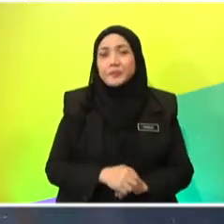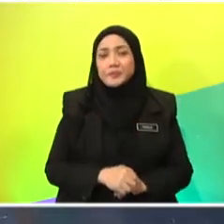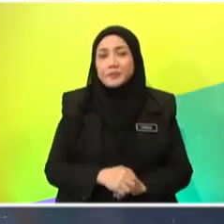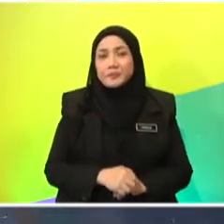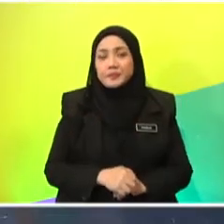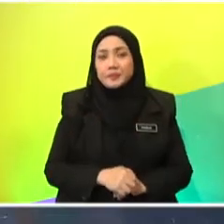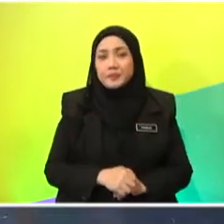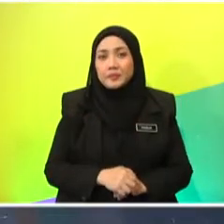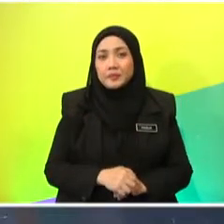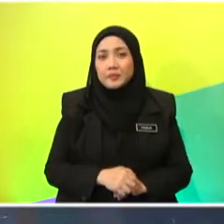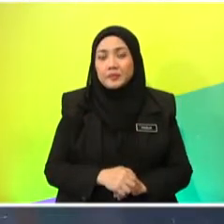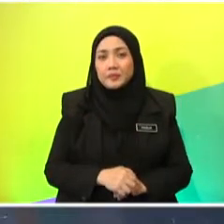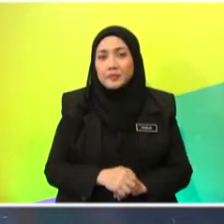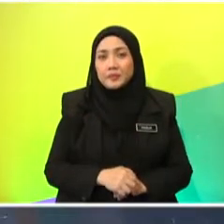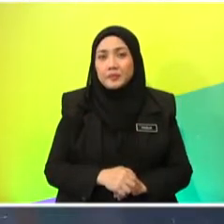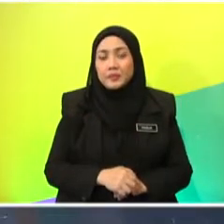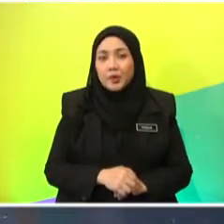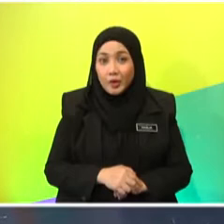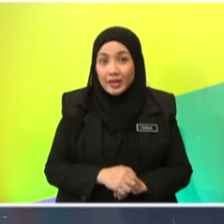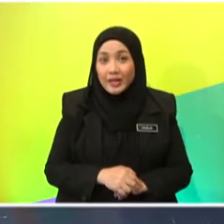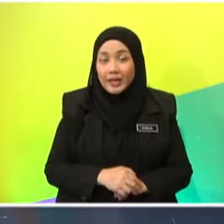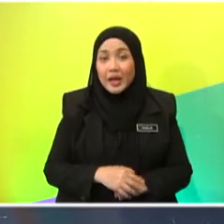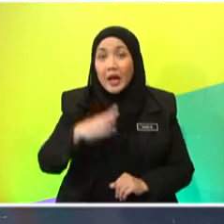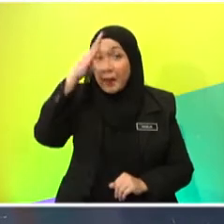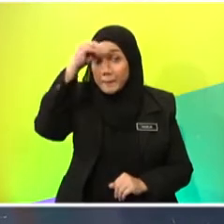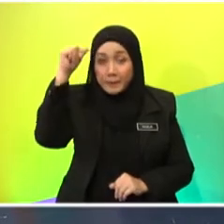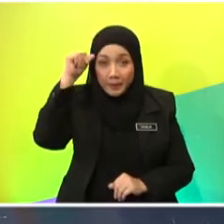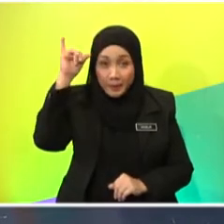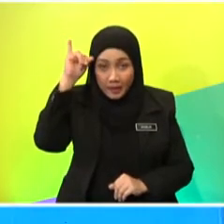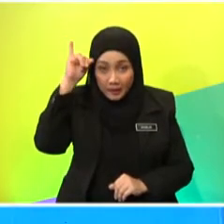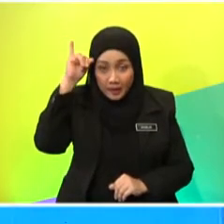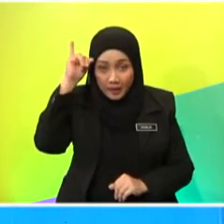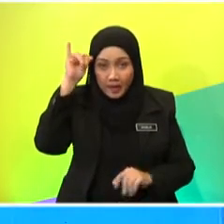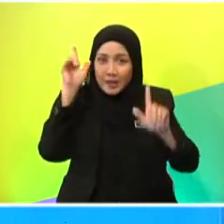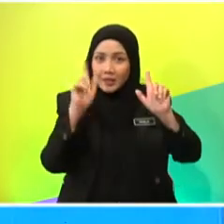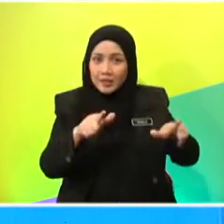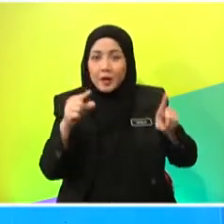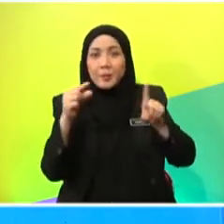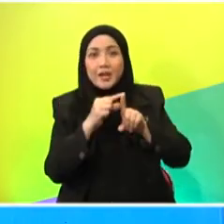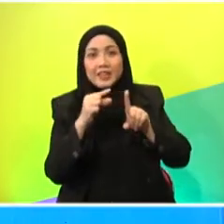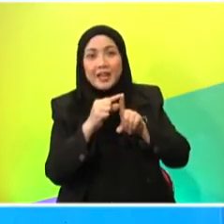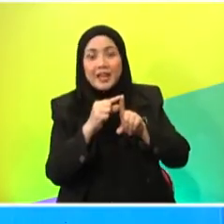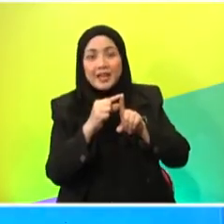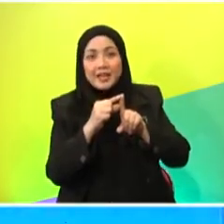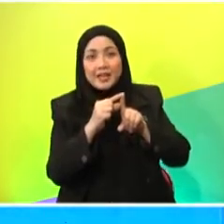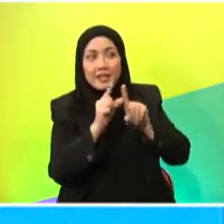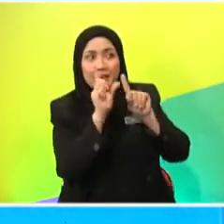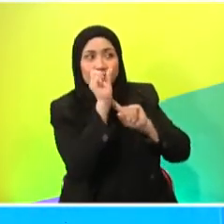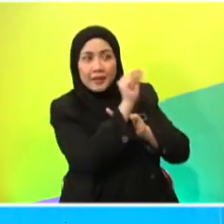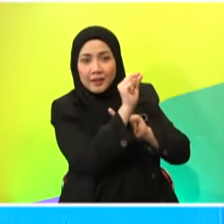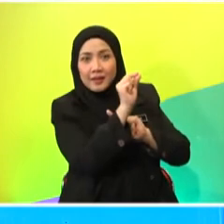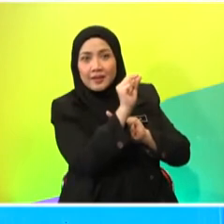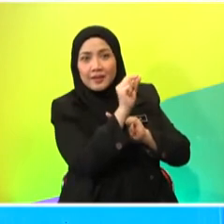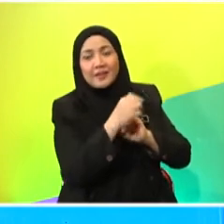yang Hai utangnya ke atas kali itu jenggot hehehe makanannya cecak boleh Tak seenak buka sampul lagi sego